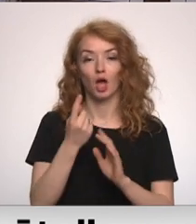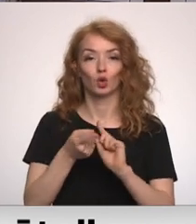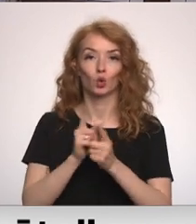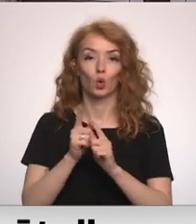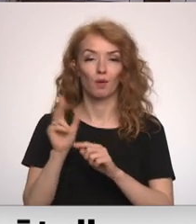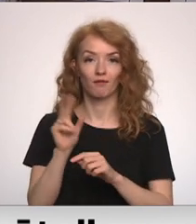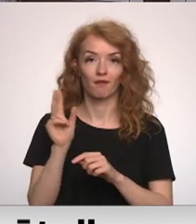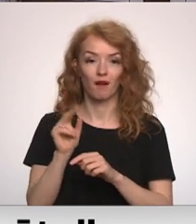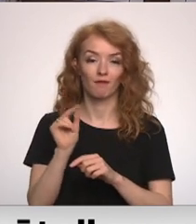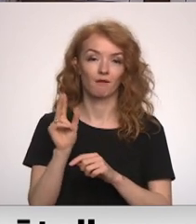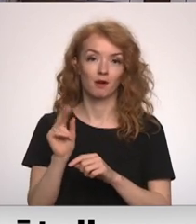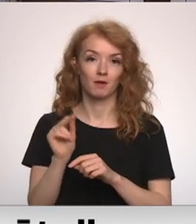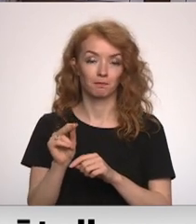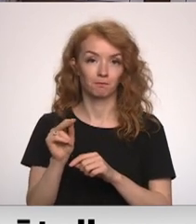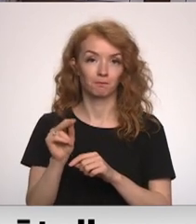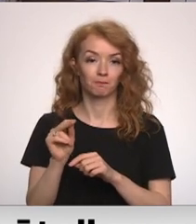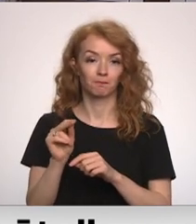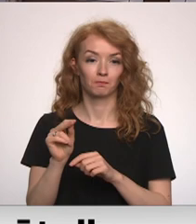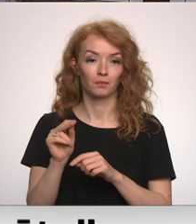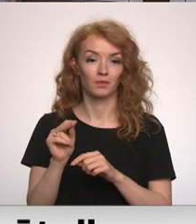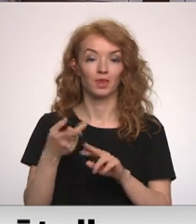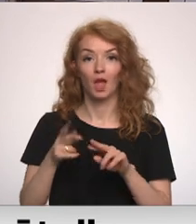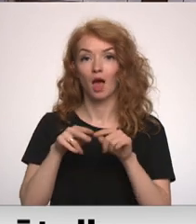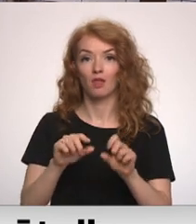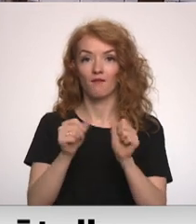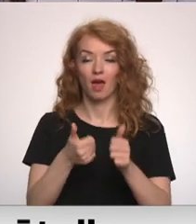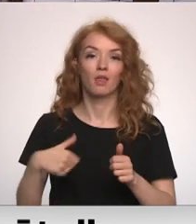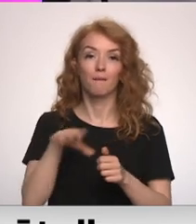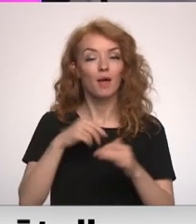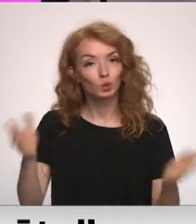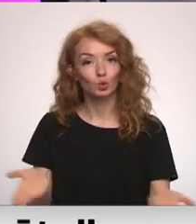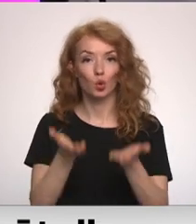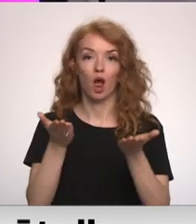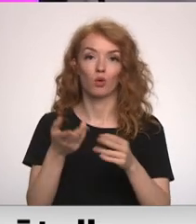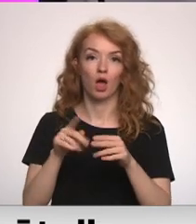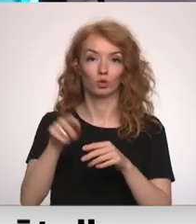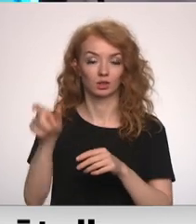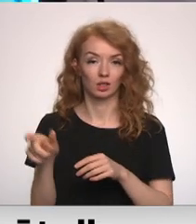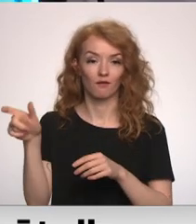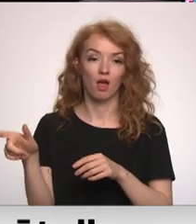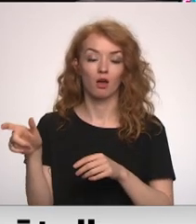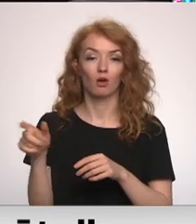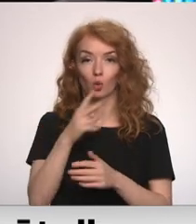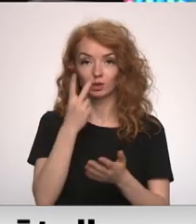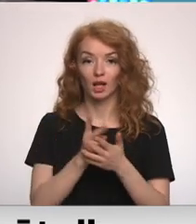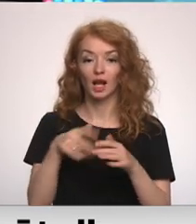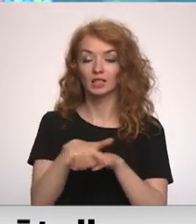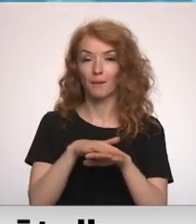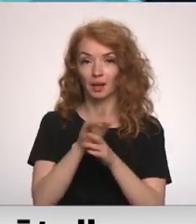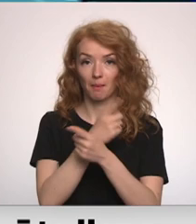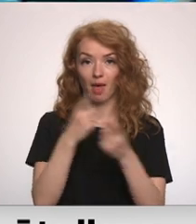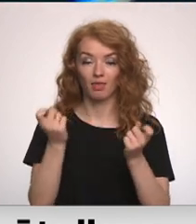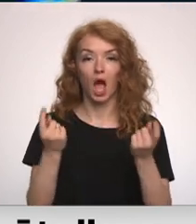tulkojums ierunāts. Tas būtu, nu, tādā veidā mēs uzrunātu tos cilvēkus. Ieceris kritiķi uzskata, ka sabiedriskie mediji ar